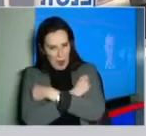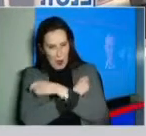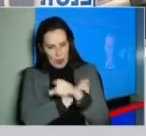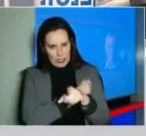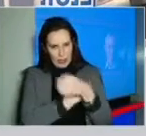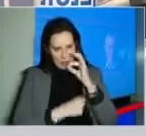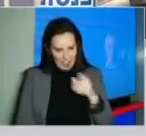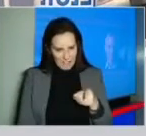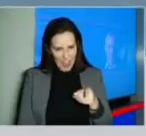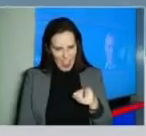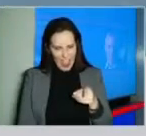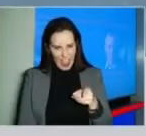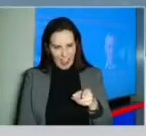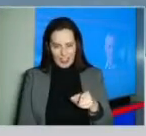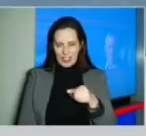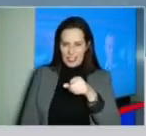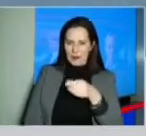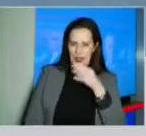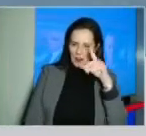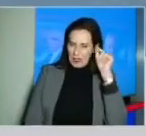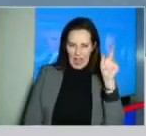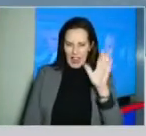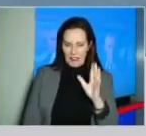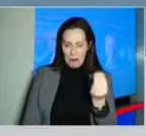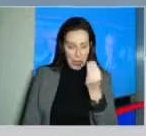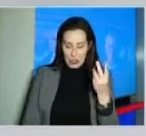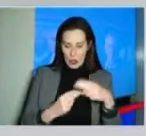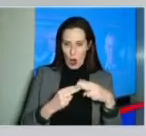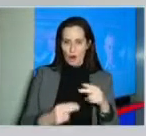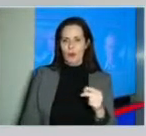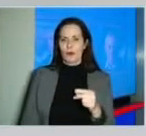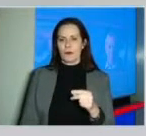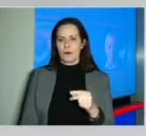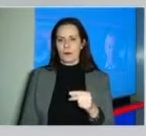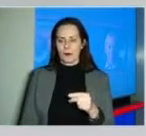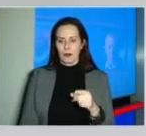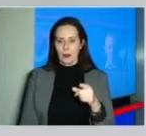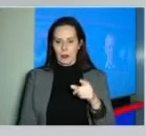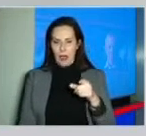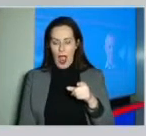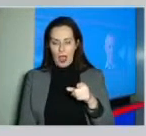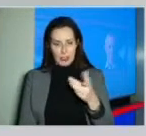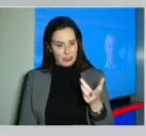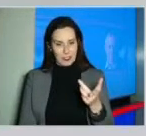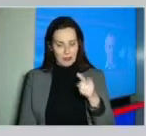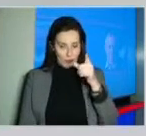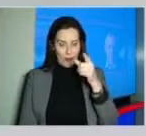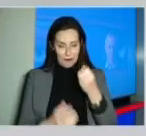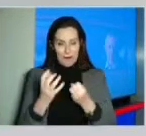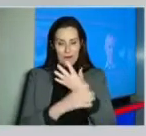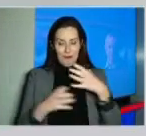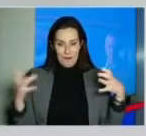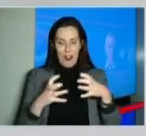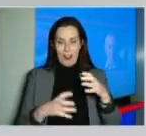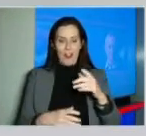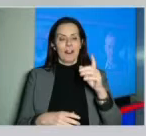מבית קפה? איפה? כן, יודעים זה, איפה? כן, אני חושב שזה היה בגני התערוכה, אם אני לא טועה, או ליד שמה. כן, בגני התערוכה הסדתי את מפלגת כחול